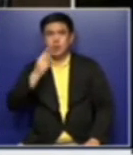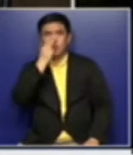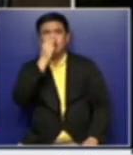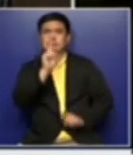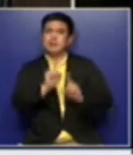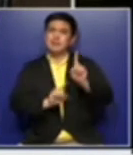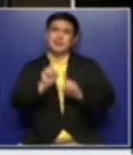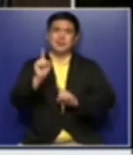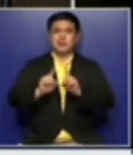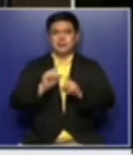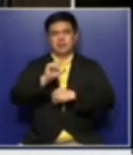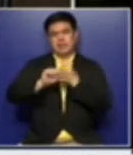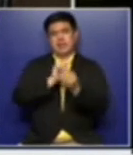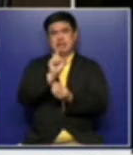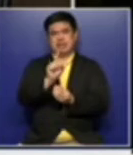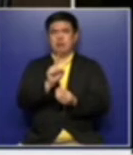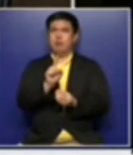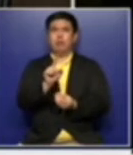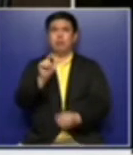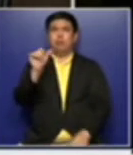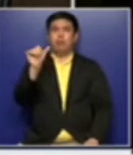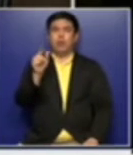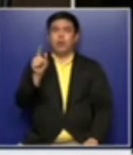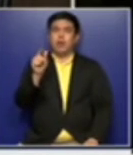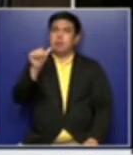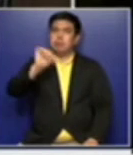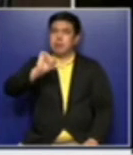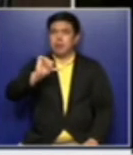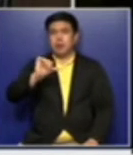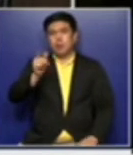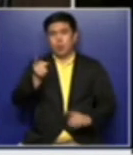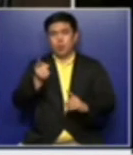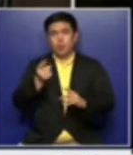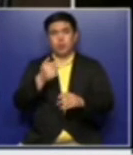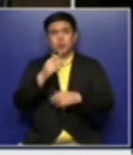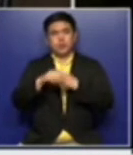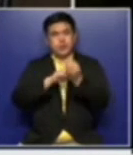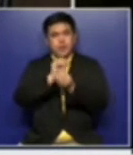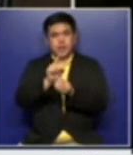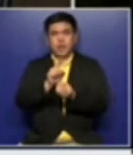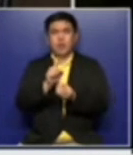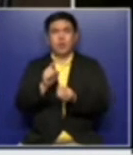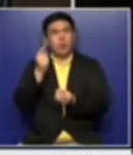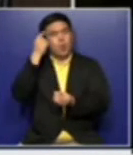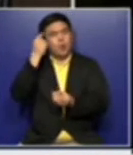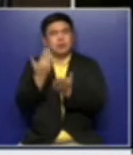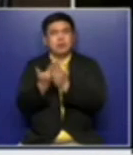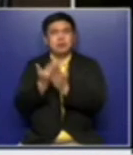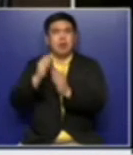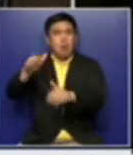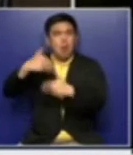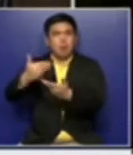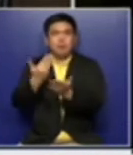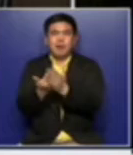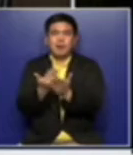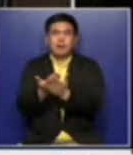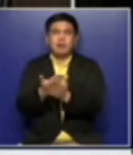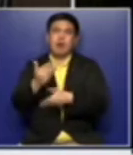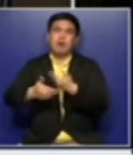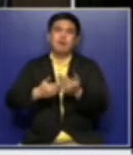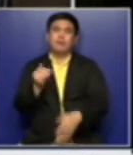ว่าเศรษฐกิจของเราไม่ดีการจัดเก็บรายได้อาจจะไม่ตรงตามเป้าโดยเฉพาะอย่างยิ่